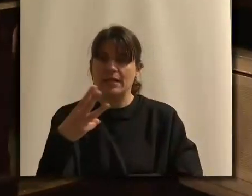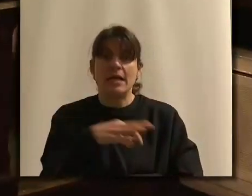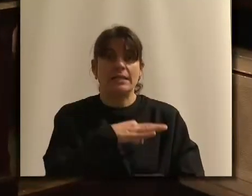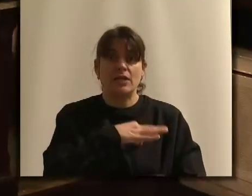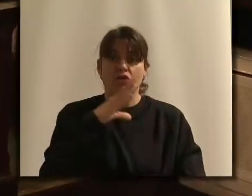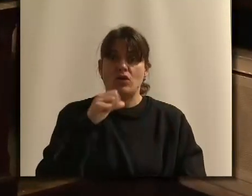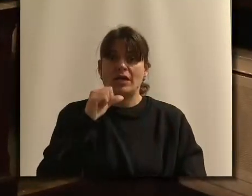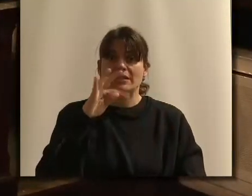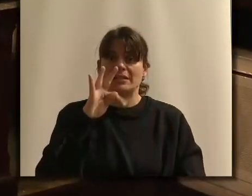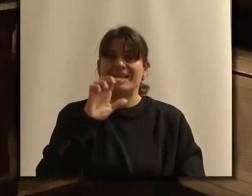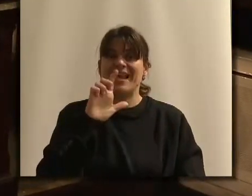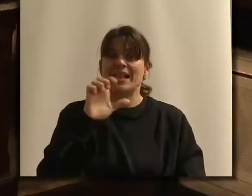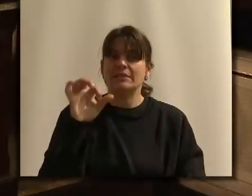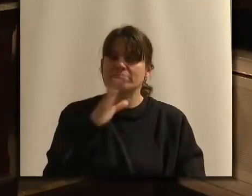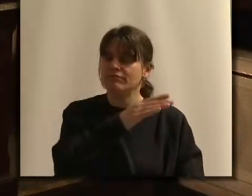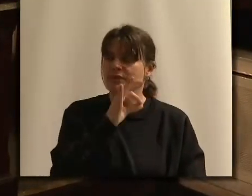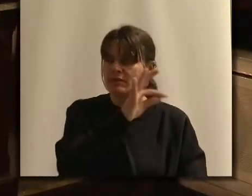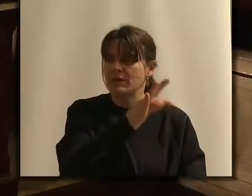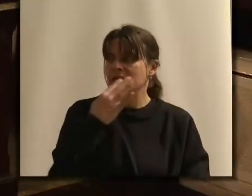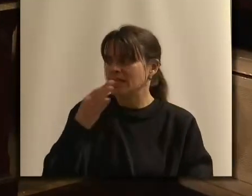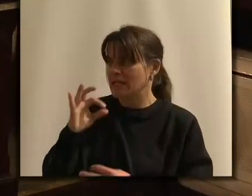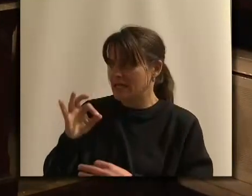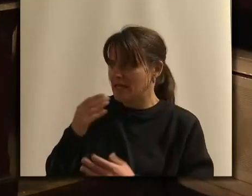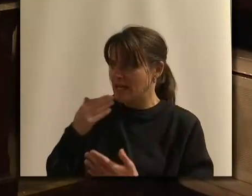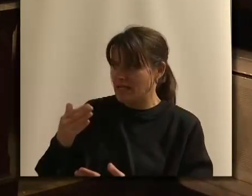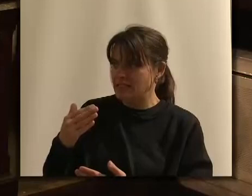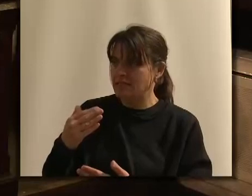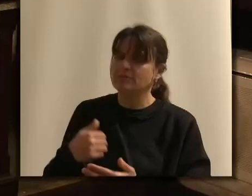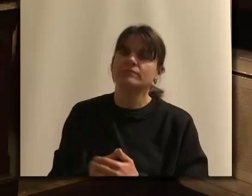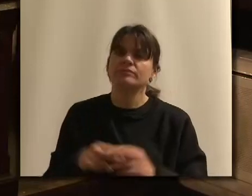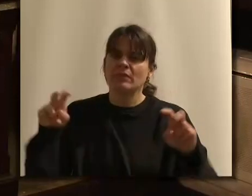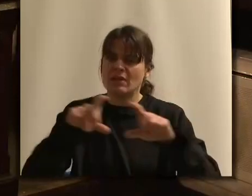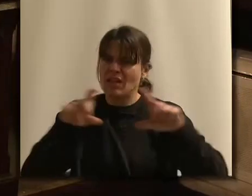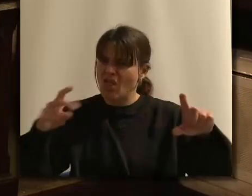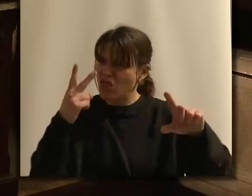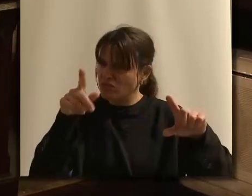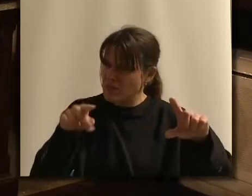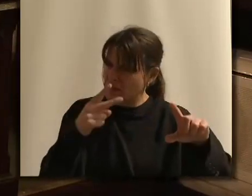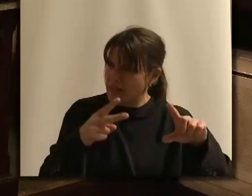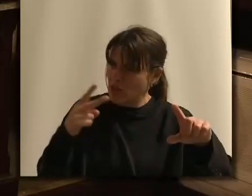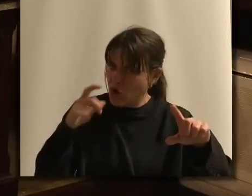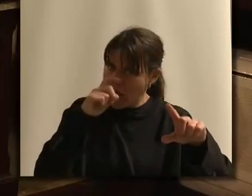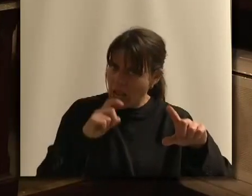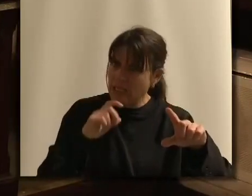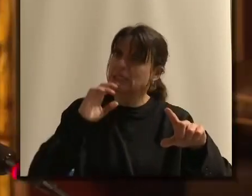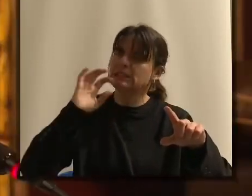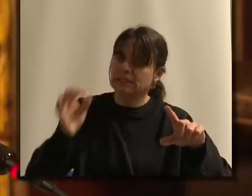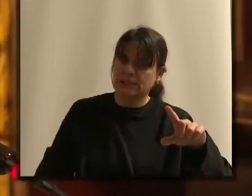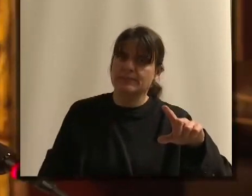Sí, gràcies. De fet, aquesta partida és, com diuen, seria el títol 2022, eh? Sí,